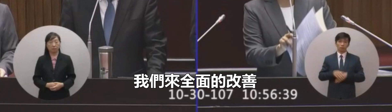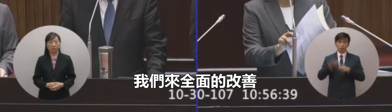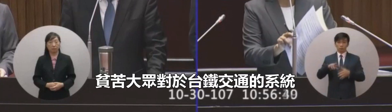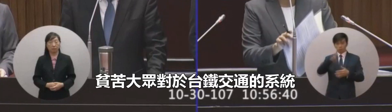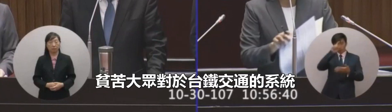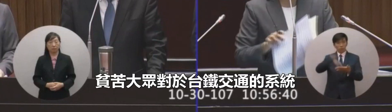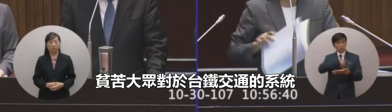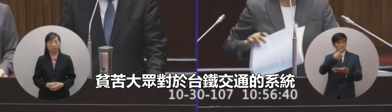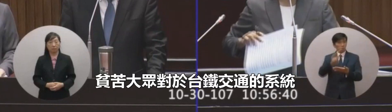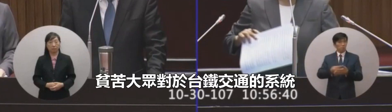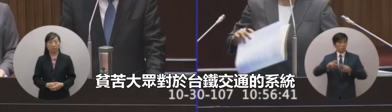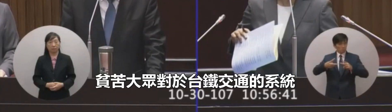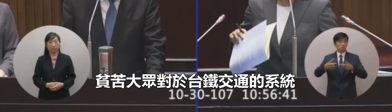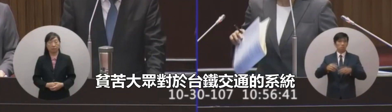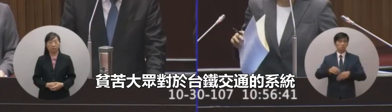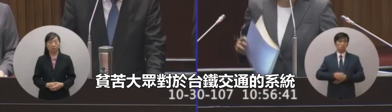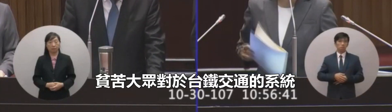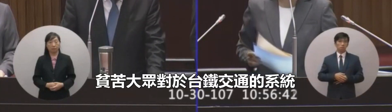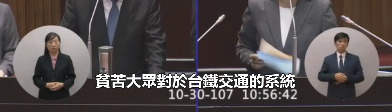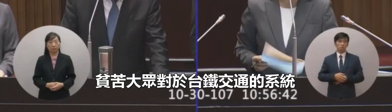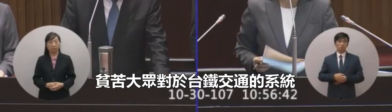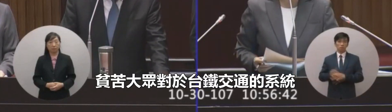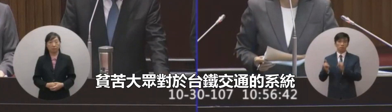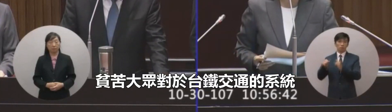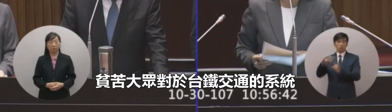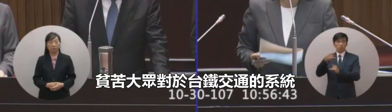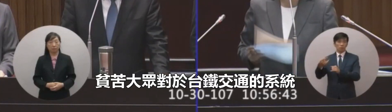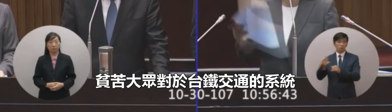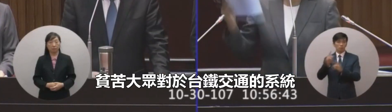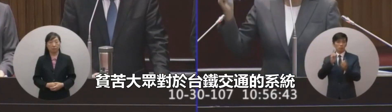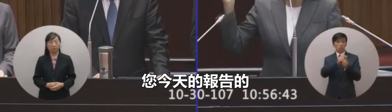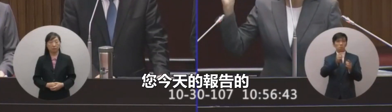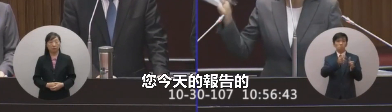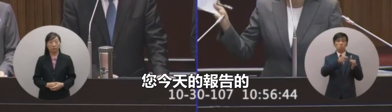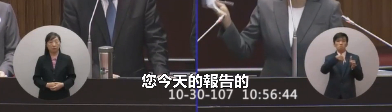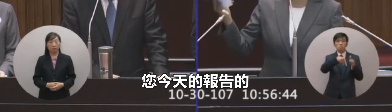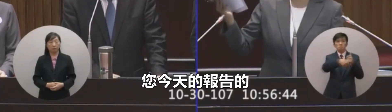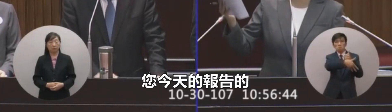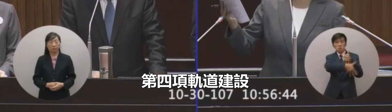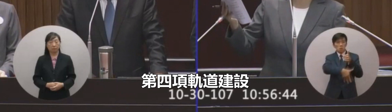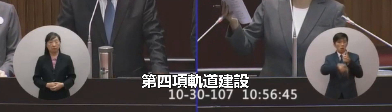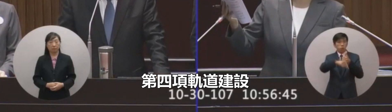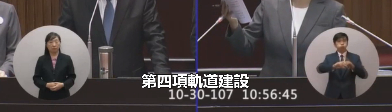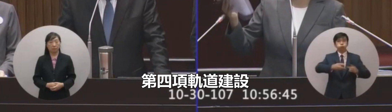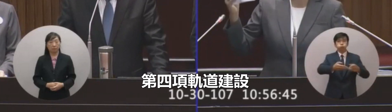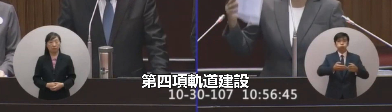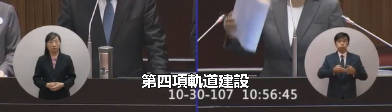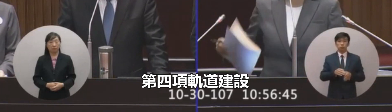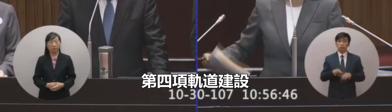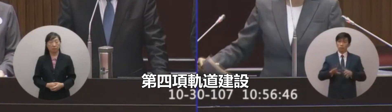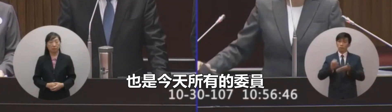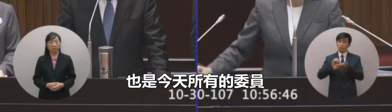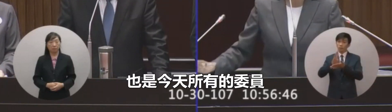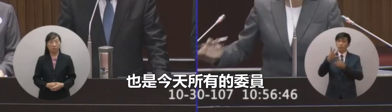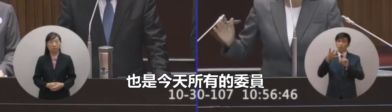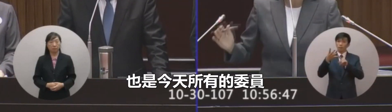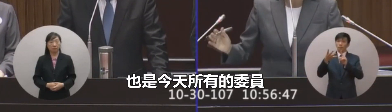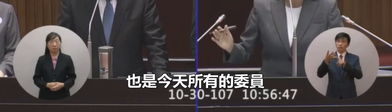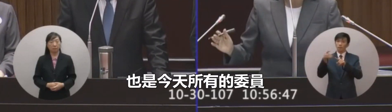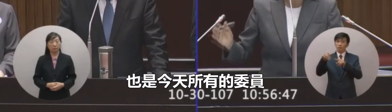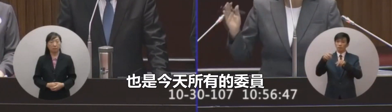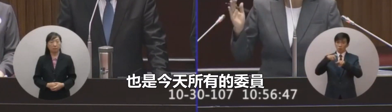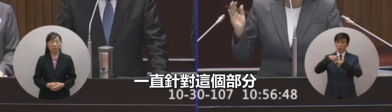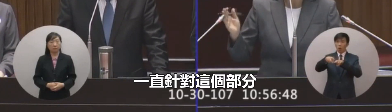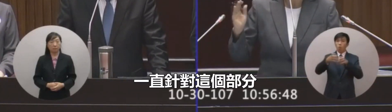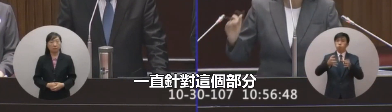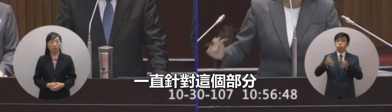的改善贫苦大众对于台铁交通的系统。您今天的报告的第四项轨道建设，也是今天所